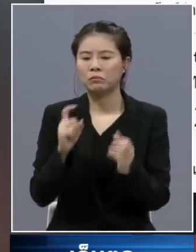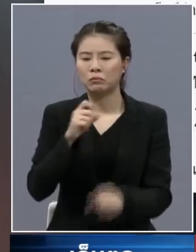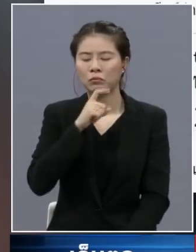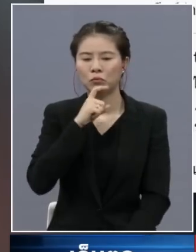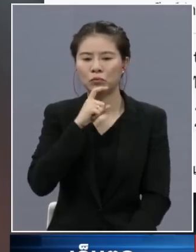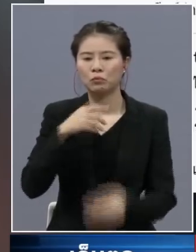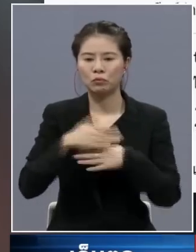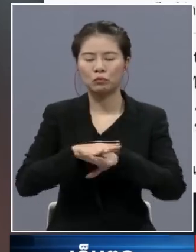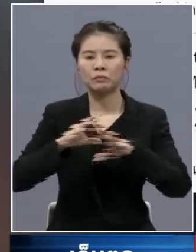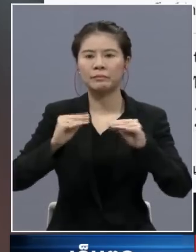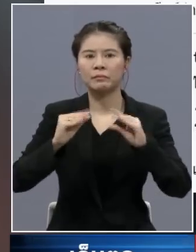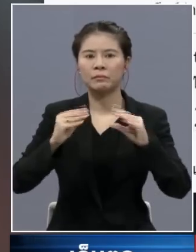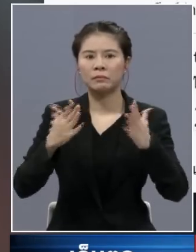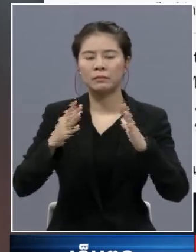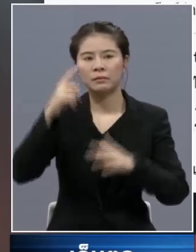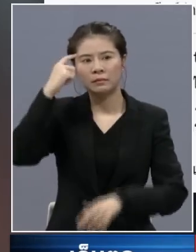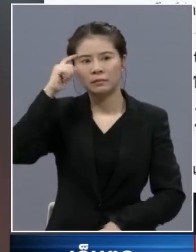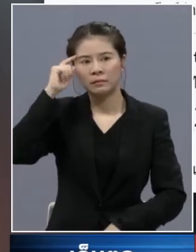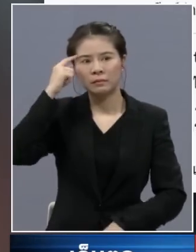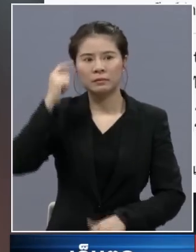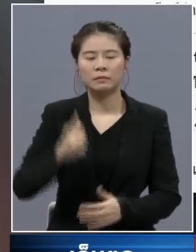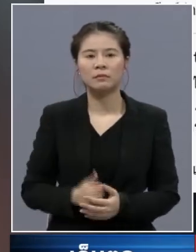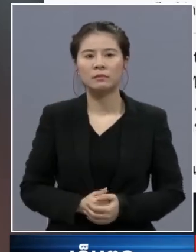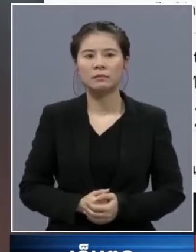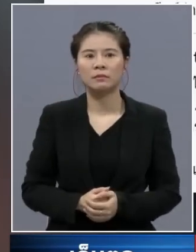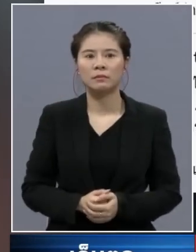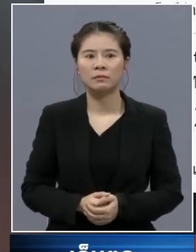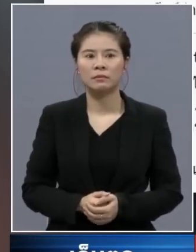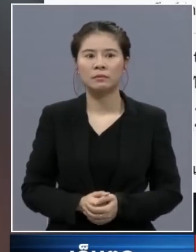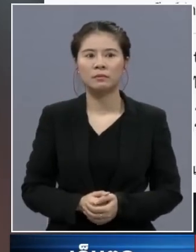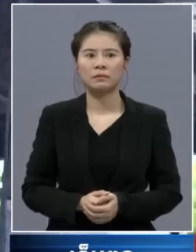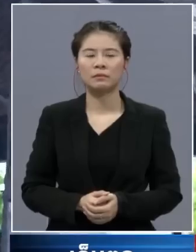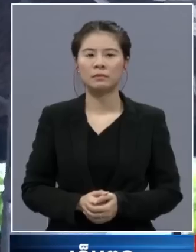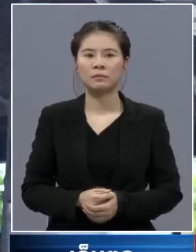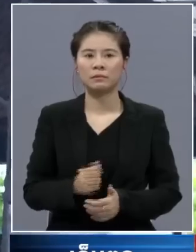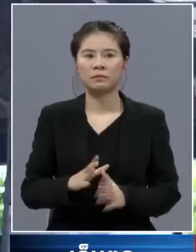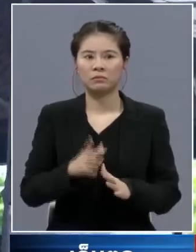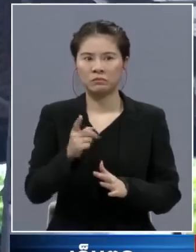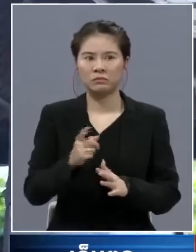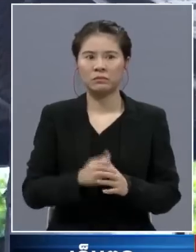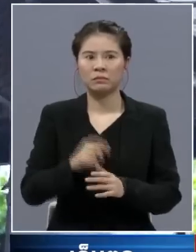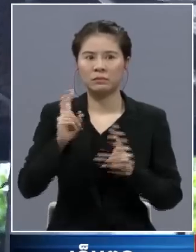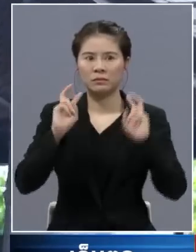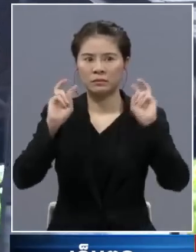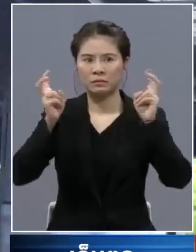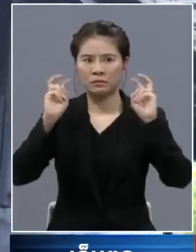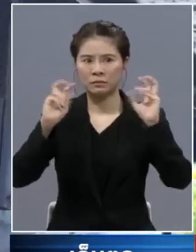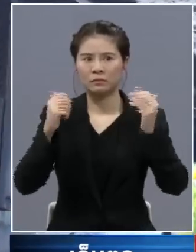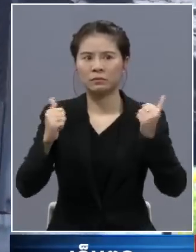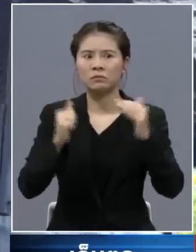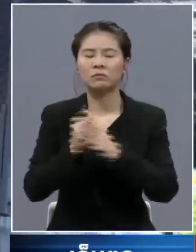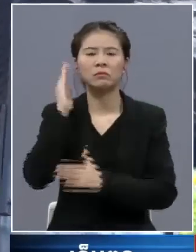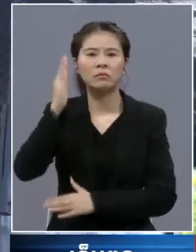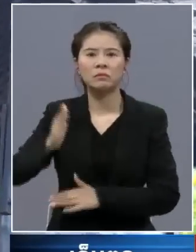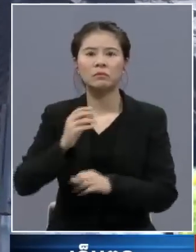แท็กนะครับพรรคก้าวไกลเพราะฉะนั้นอันนี้ก็เป็นอีกประเด็นนึงเหมือนกันเนี่ยนะครับที่ถูกจับตาเหมือนกันว่าท้ายที่สุดแล้วเนี่ยมันจะลงเอยอย่าง